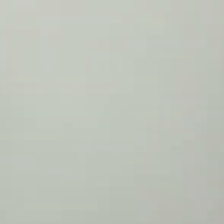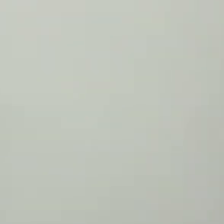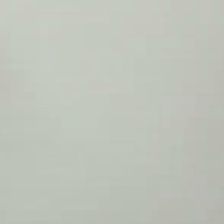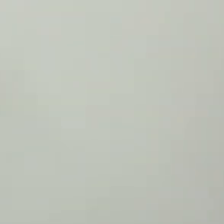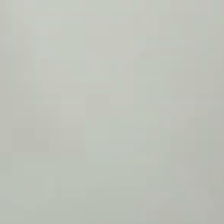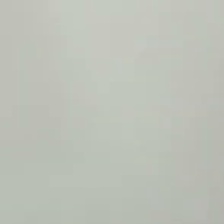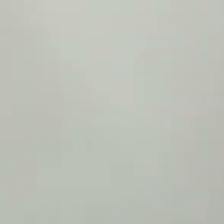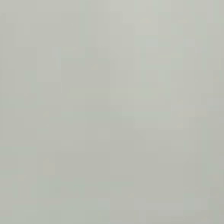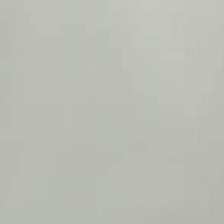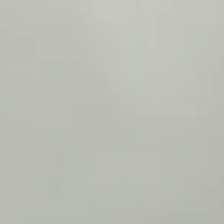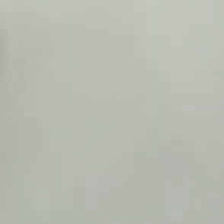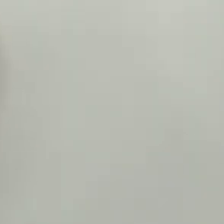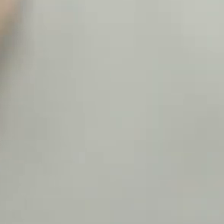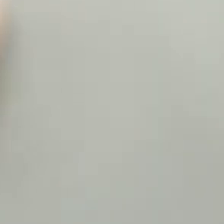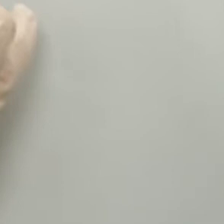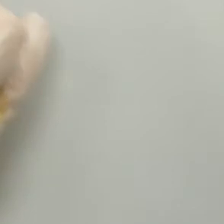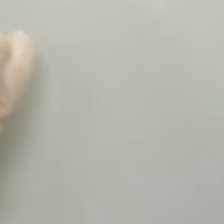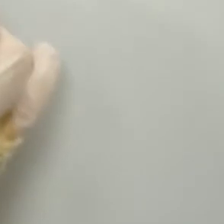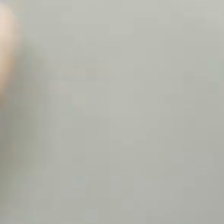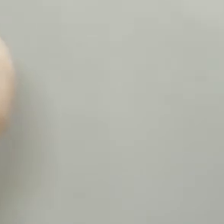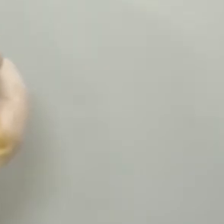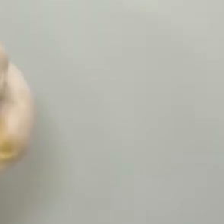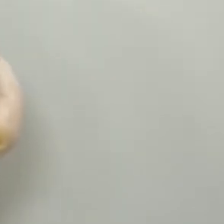იქნება ზუსტად ჩვენს მიერ